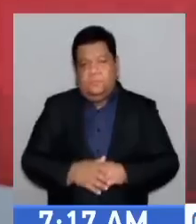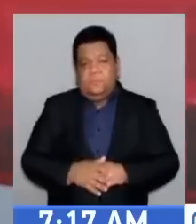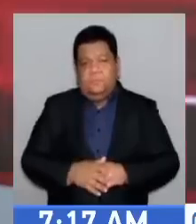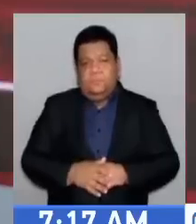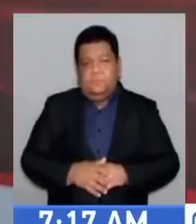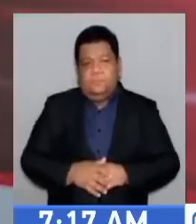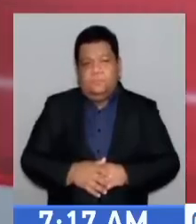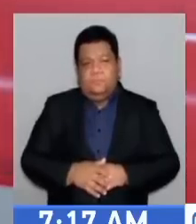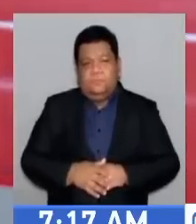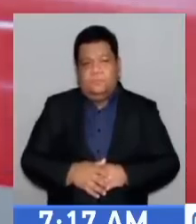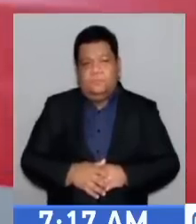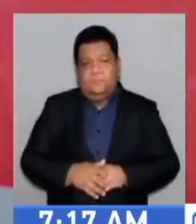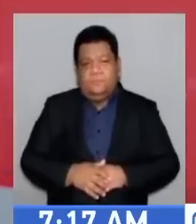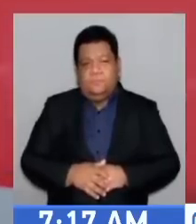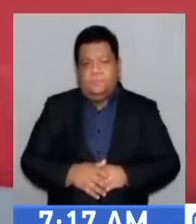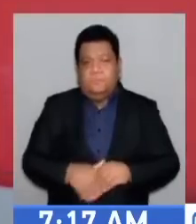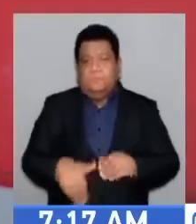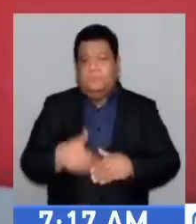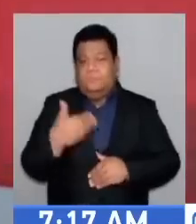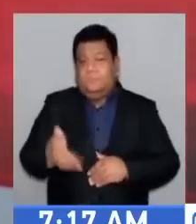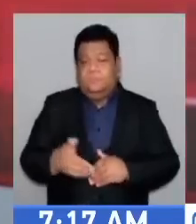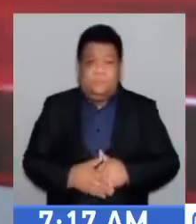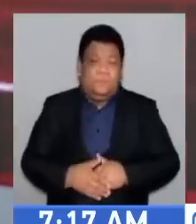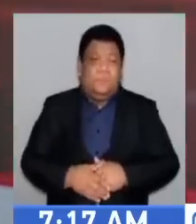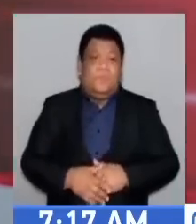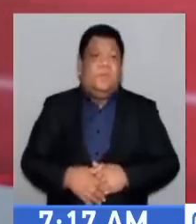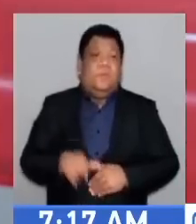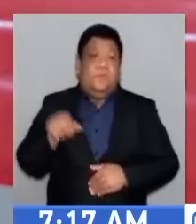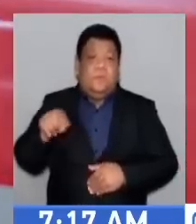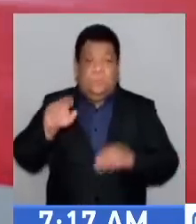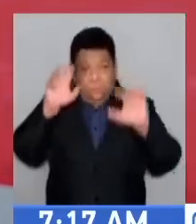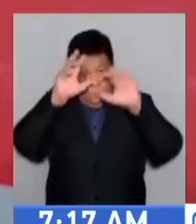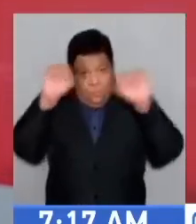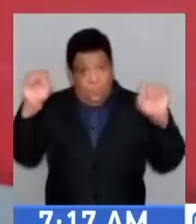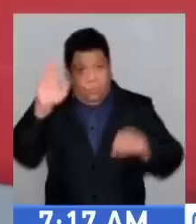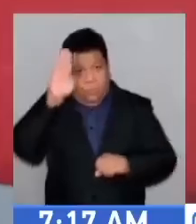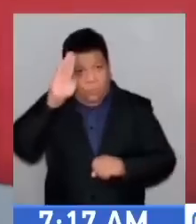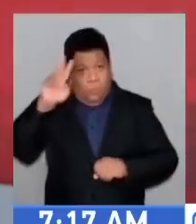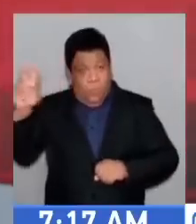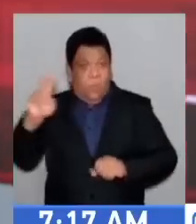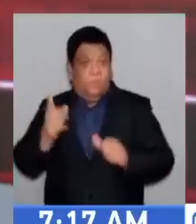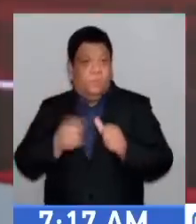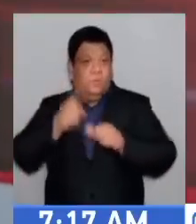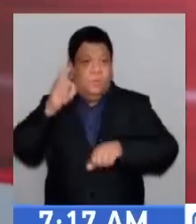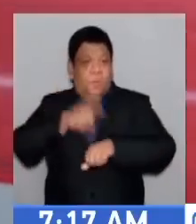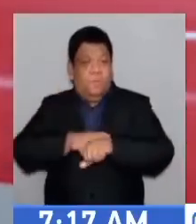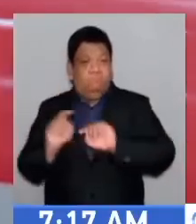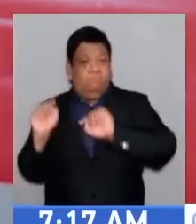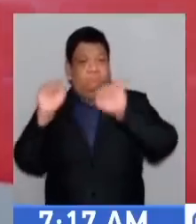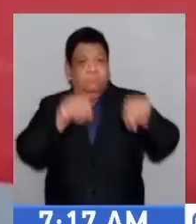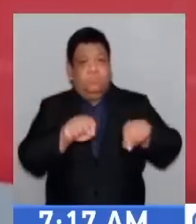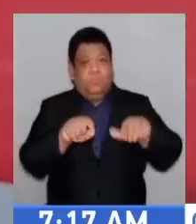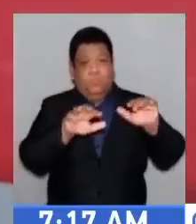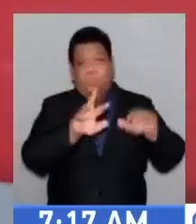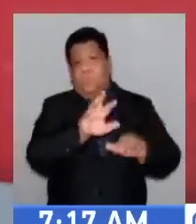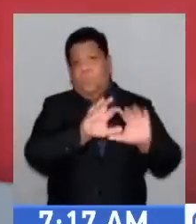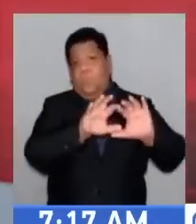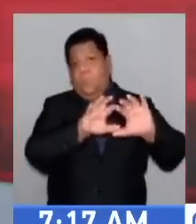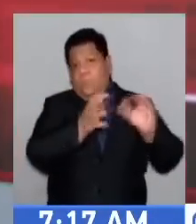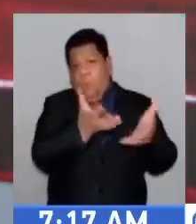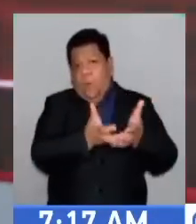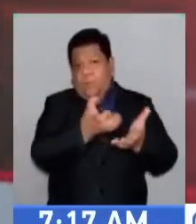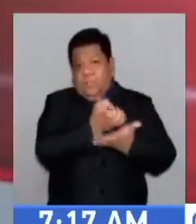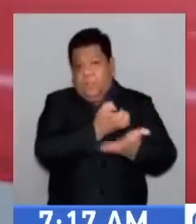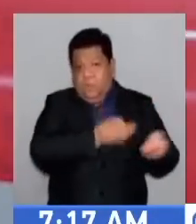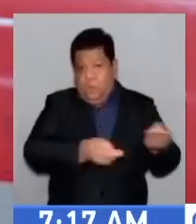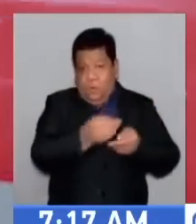Sa unang pagharap ni Pangulong Bongbong Marcos sa mga business leaders sa World Economic Forum, tinalakay ang ilang issue gaya ng geopolitics at epekto